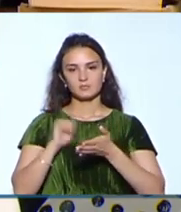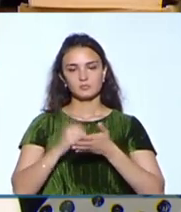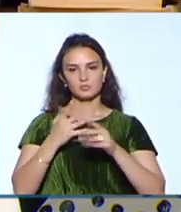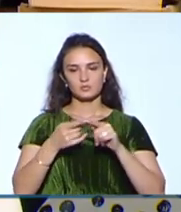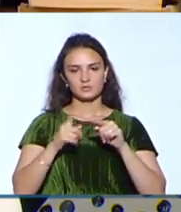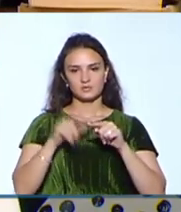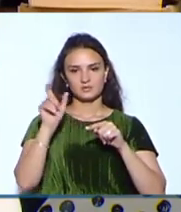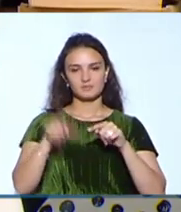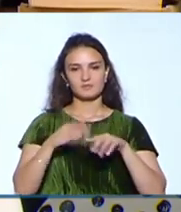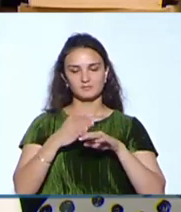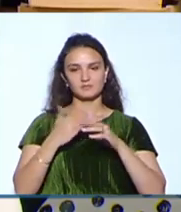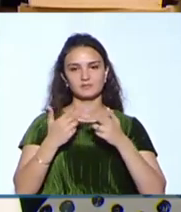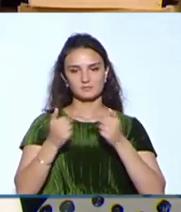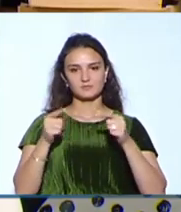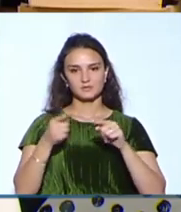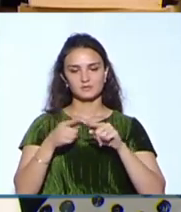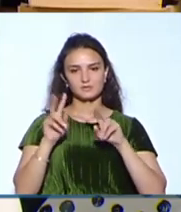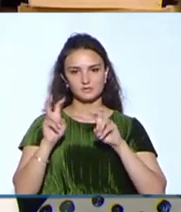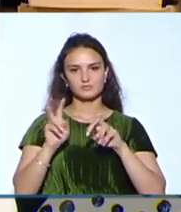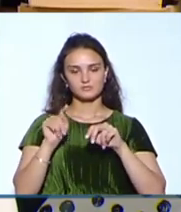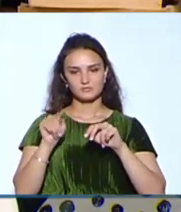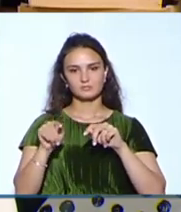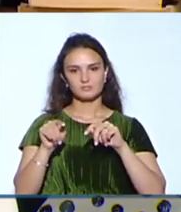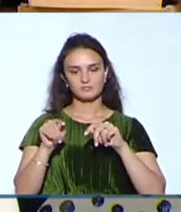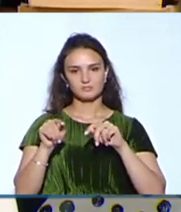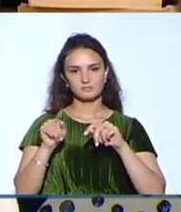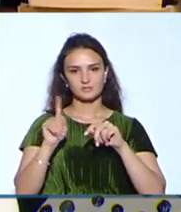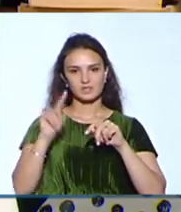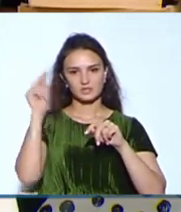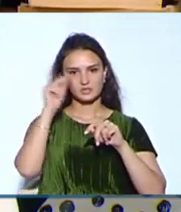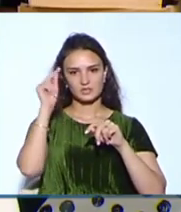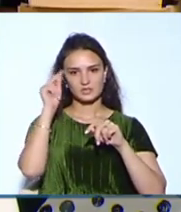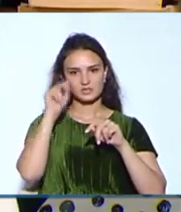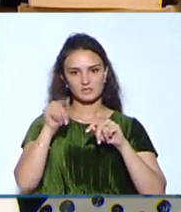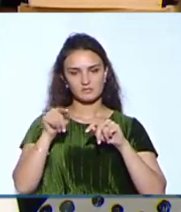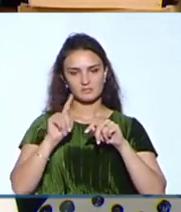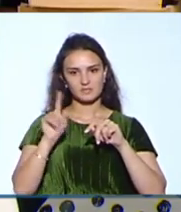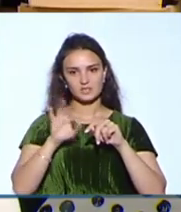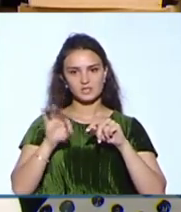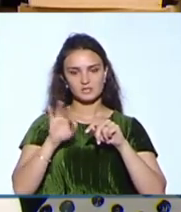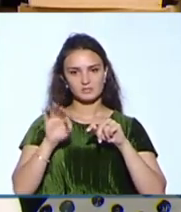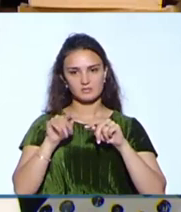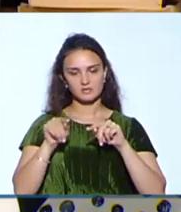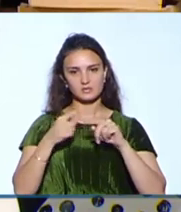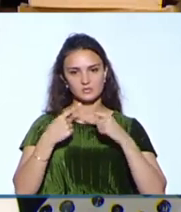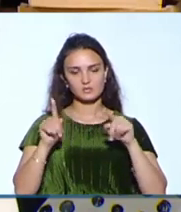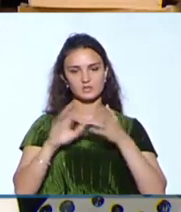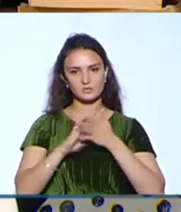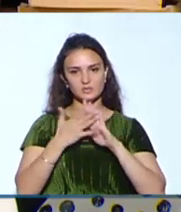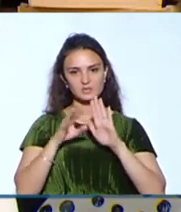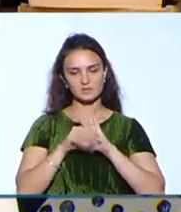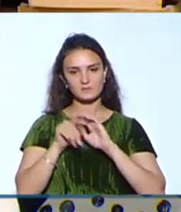აქვს ადამიანს, რასაკვირველია, ეს ნიშნავს, რომ მან რაღაც შეისწავლა, ხო? რაც შეეხება კრიტიკულ სიტუაციებს,